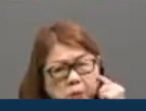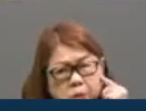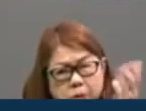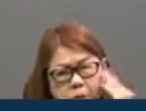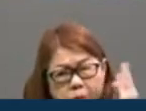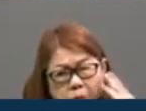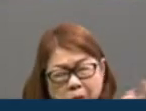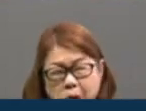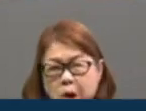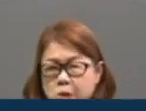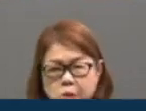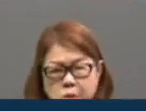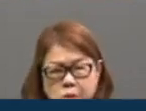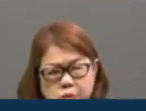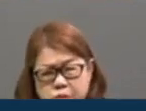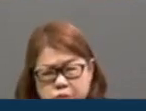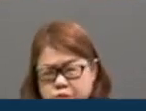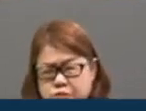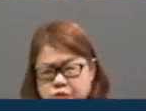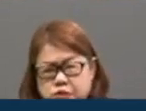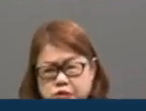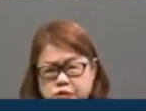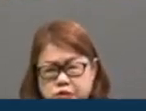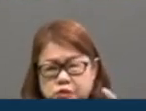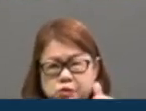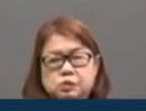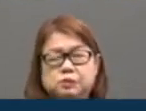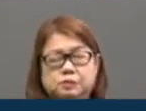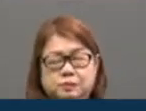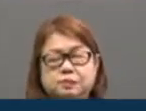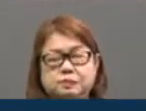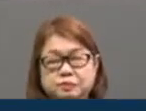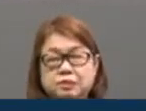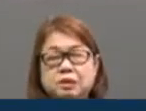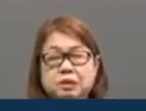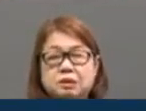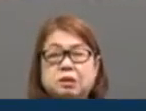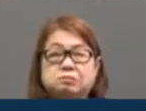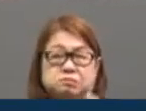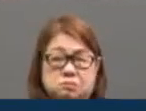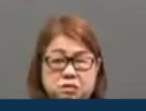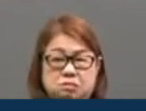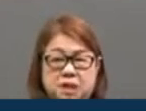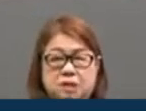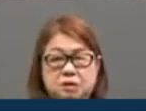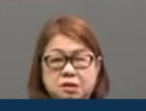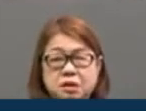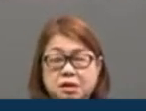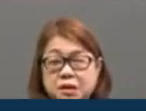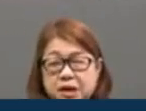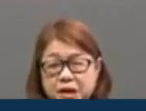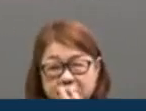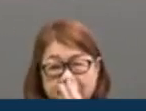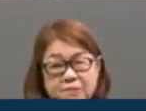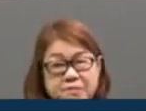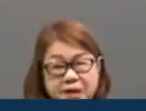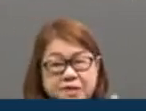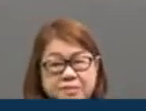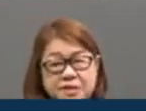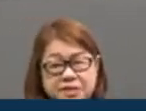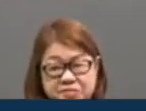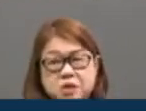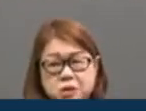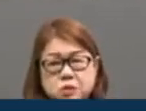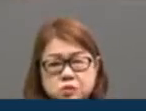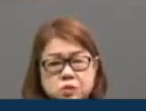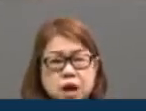ข้อสรุปแล้วเนี่ยก็คิดว่าจะได้มาพิจารณากันต่อไปว่าทางออกเหล่านั้นเนี่ยจะเป็นอย่างไร ด้านนายกำธรกิติ